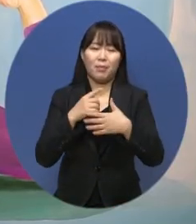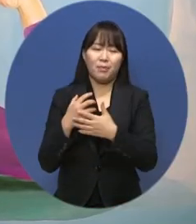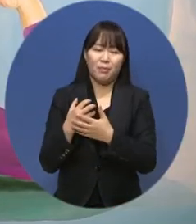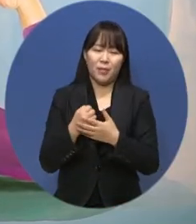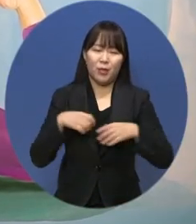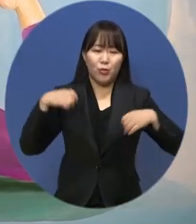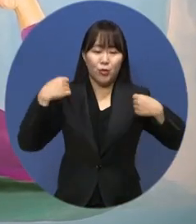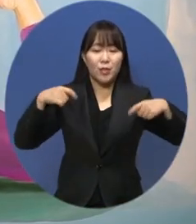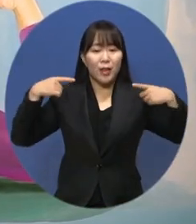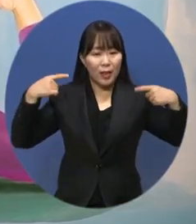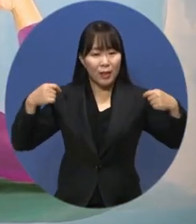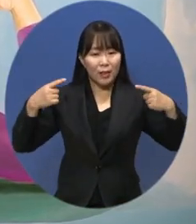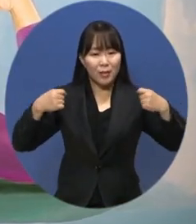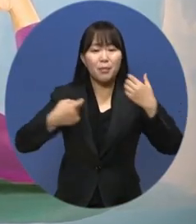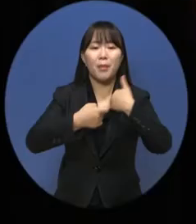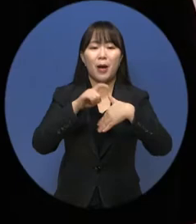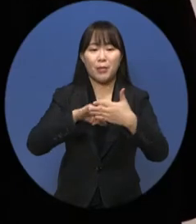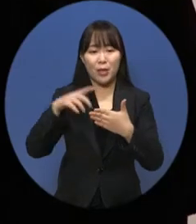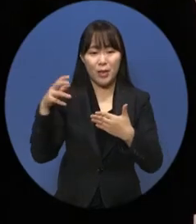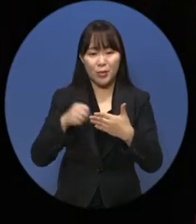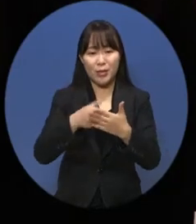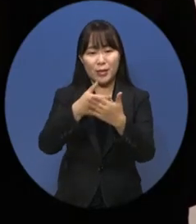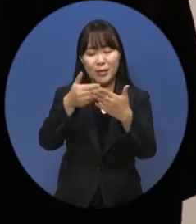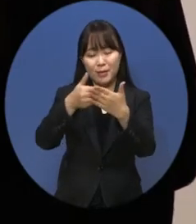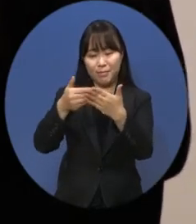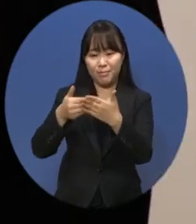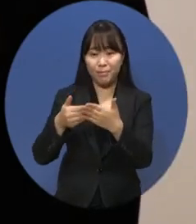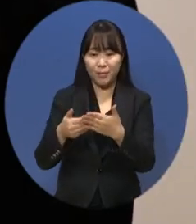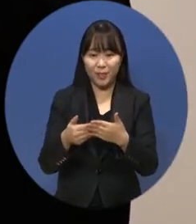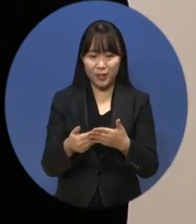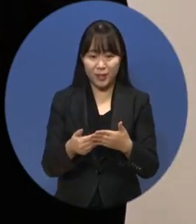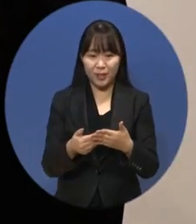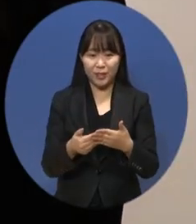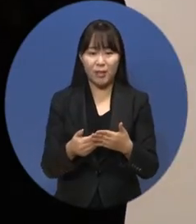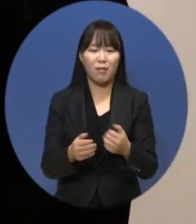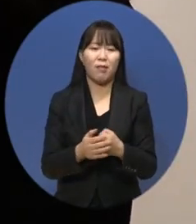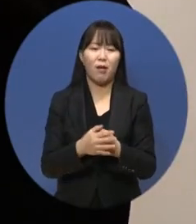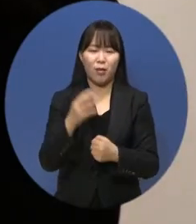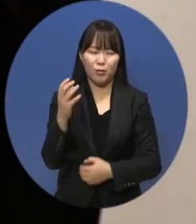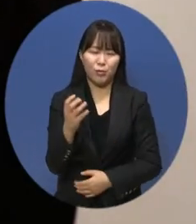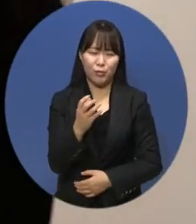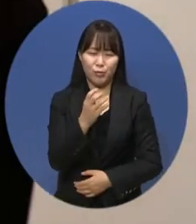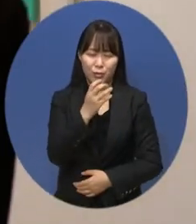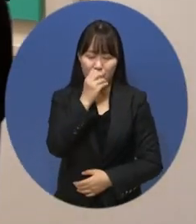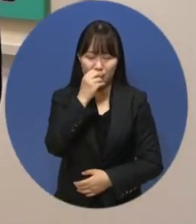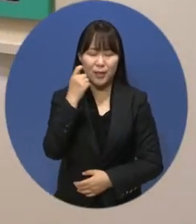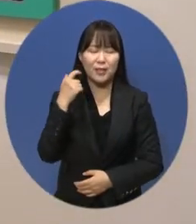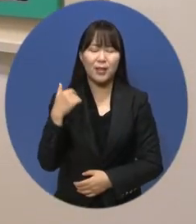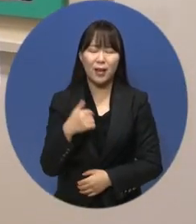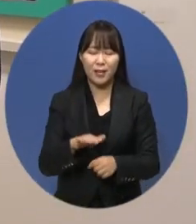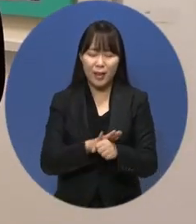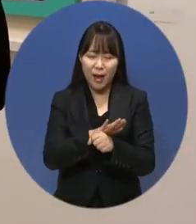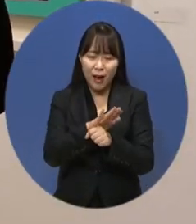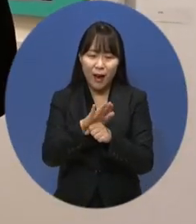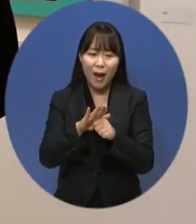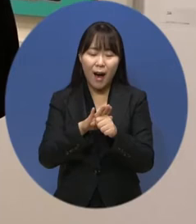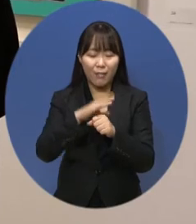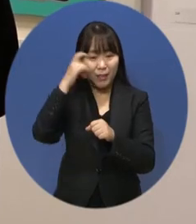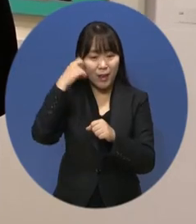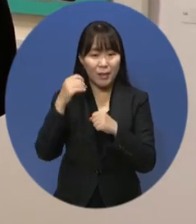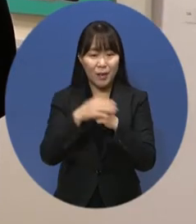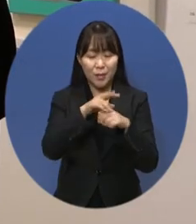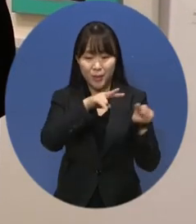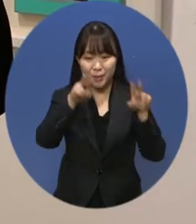춤을 추는 댄서의 같은 마음으로 캠퍼스에 담아내는 꽃밭은 우아하고 사랑스러워 발길을 멈추게